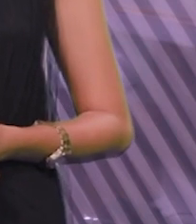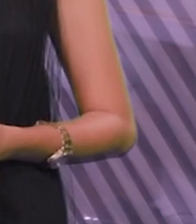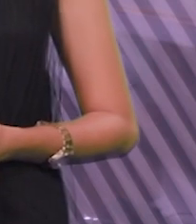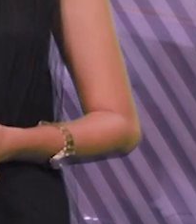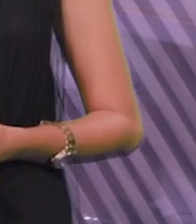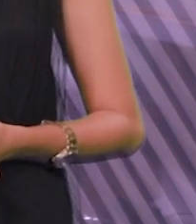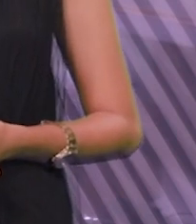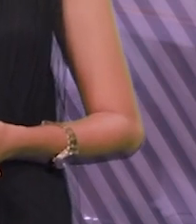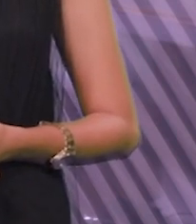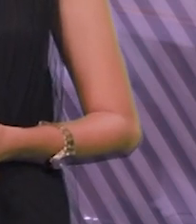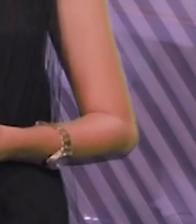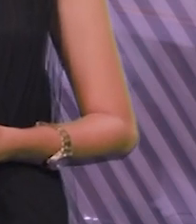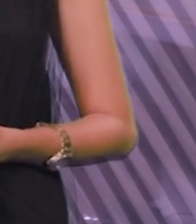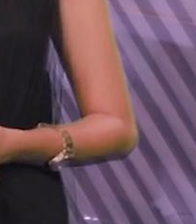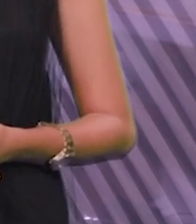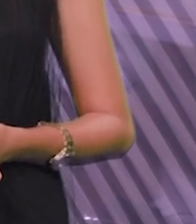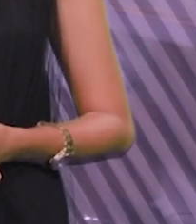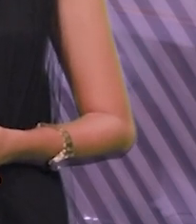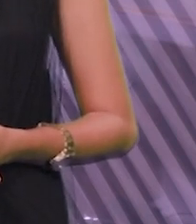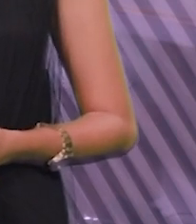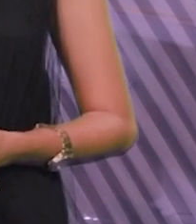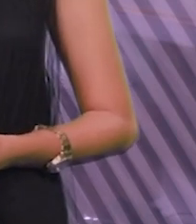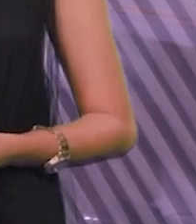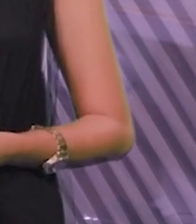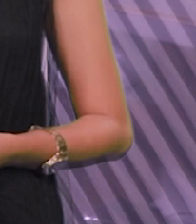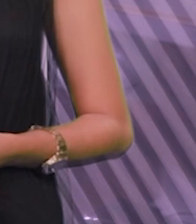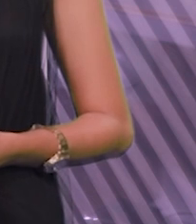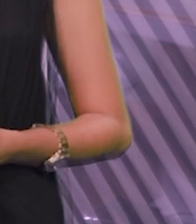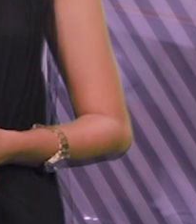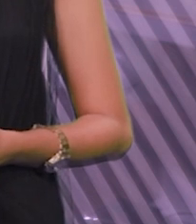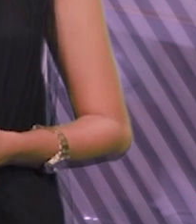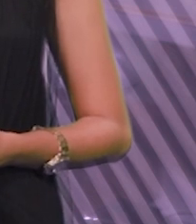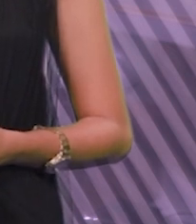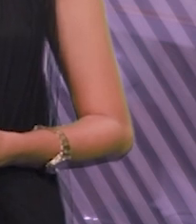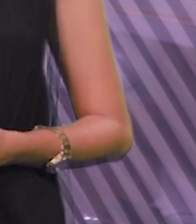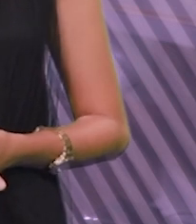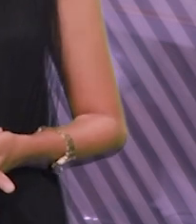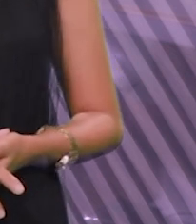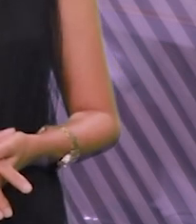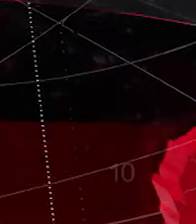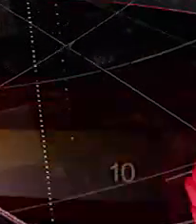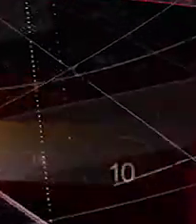Antes de todo, atuhari video idane, ketahlua klik like, comment, no subscribe, my kanal YouTube idane.